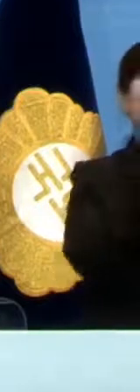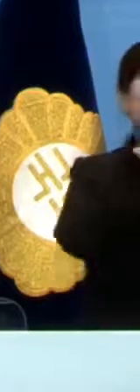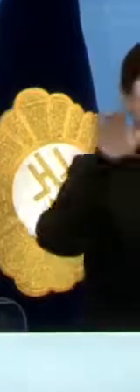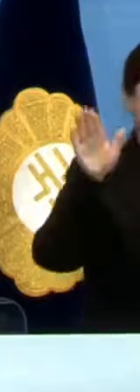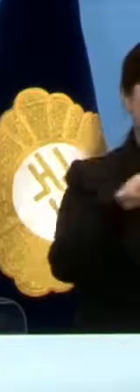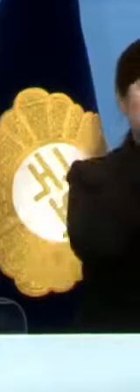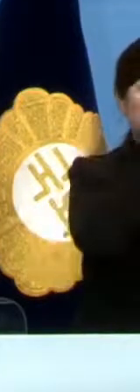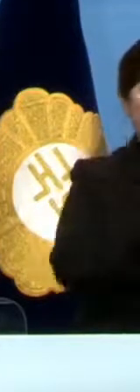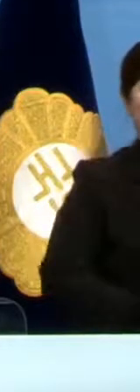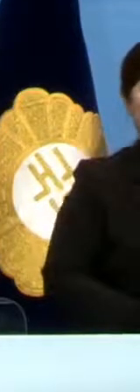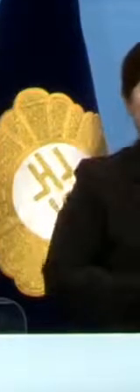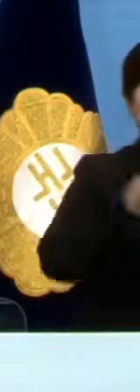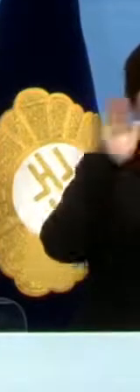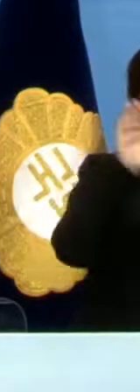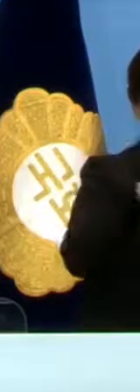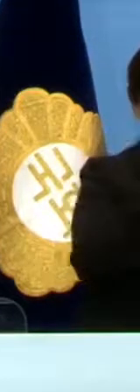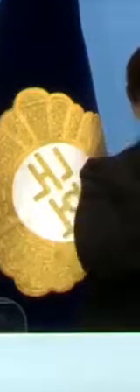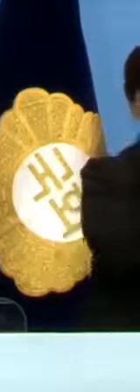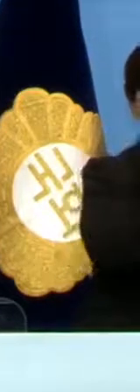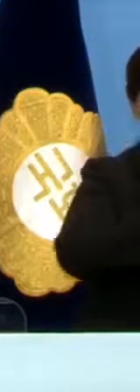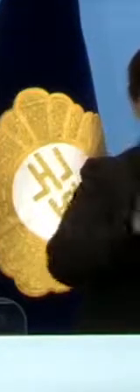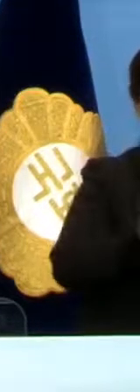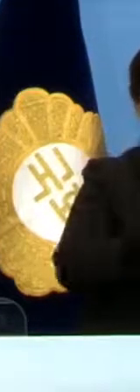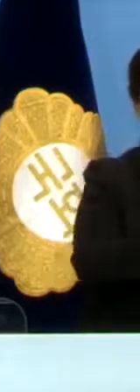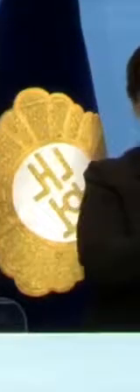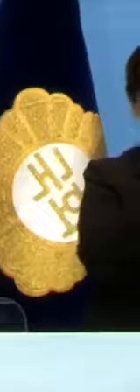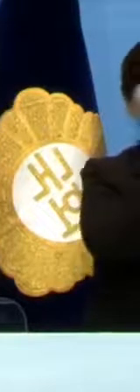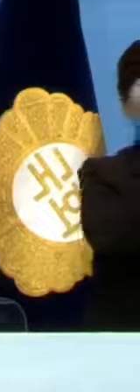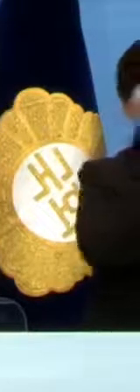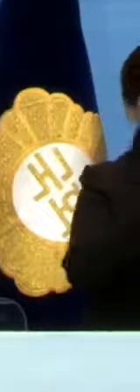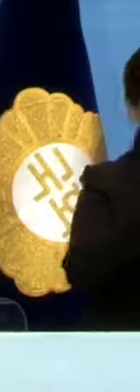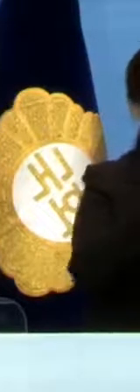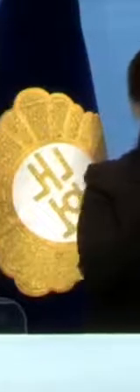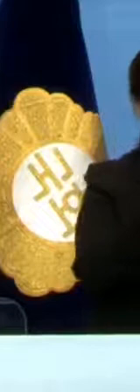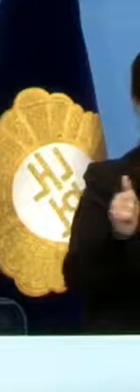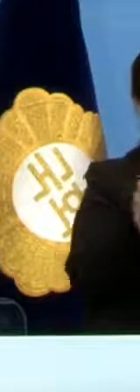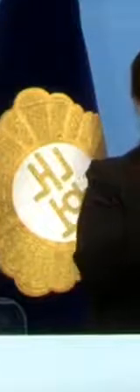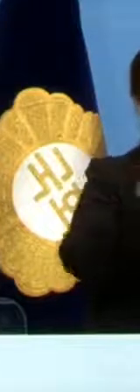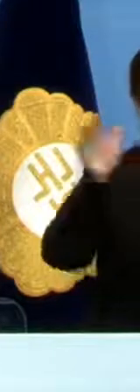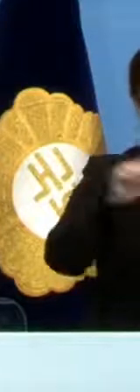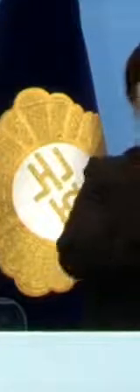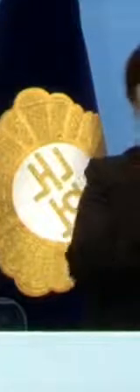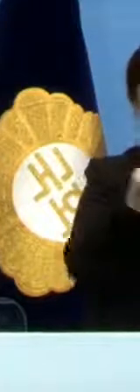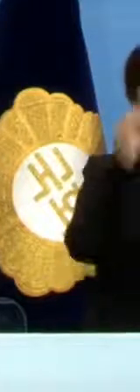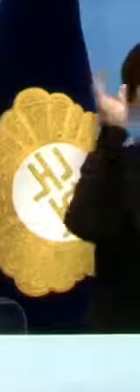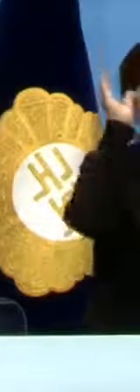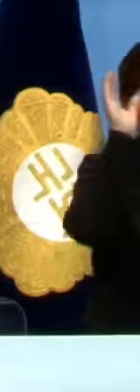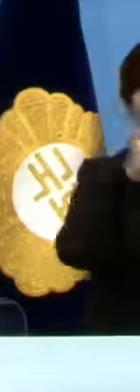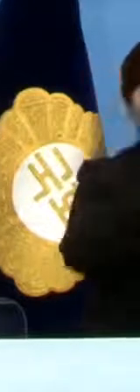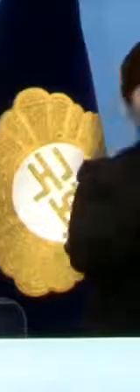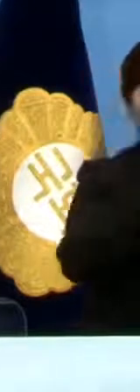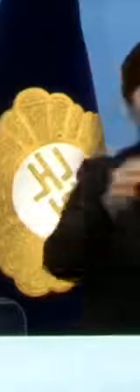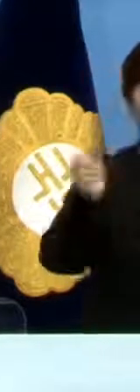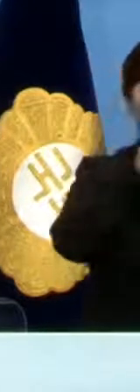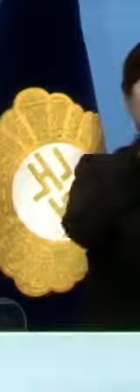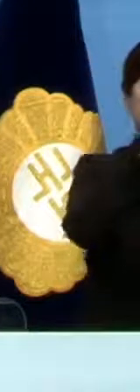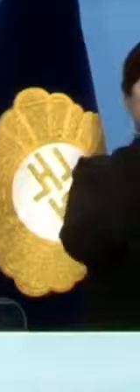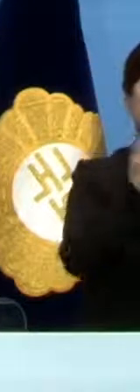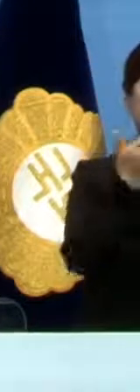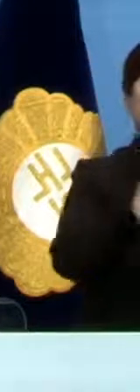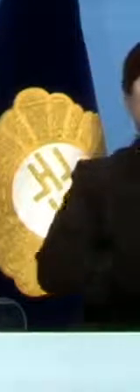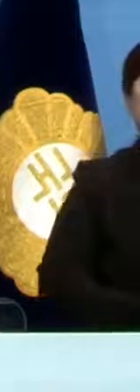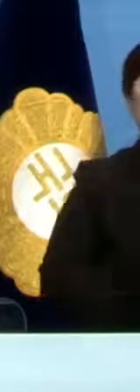있습니다. 앞으로 부산 광역시 발전의 견인차 부산 갈매기의 활동에 많은 기대와 관심을